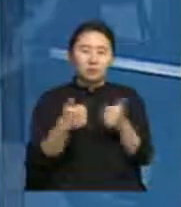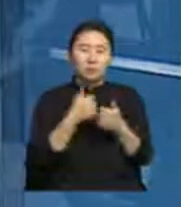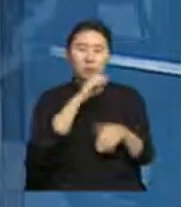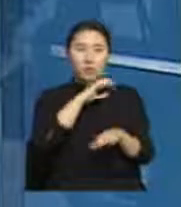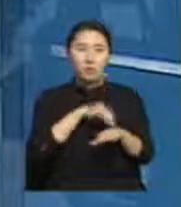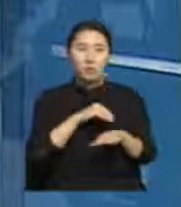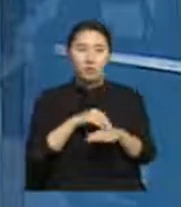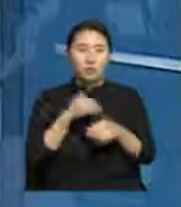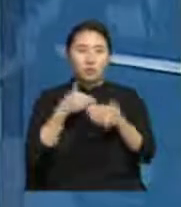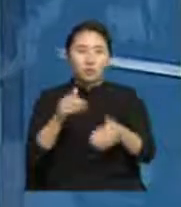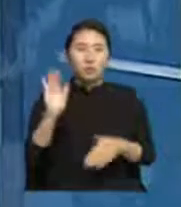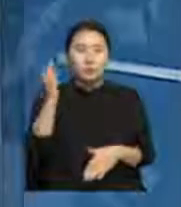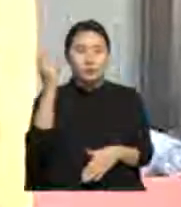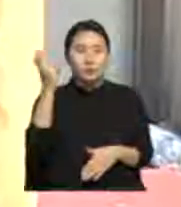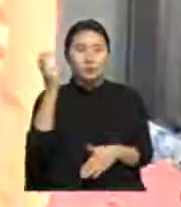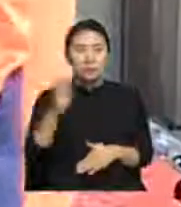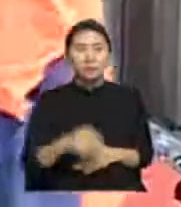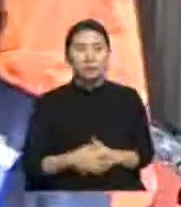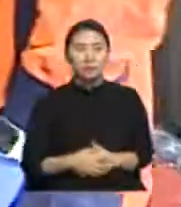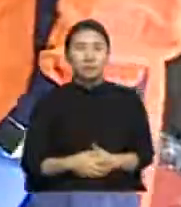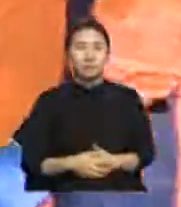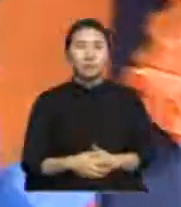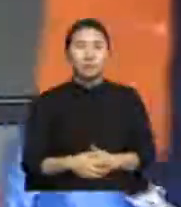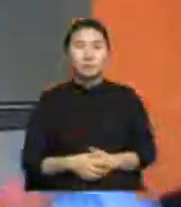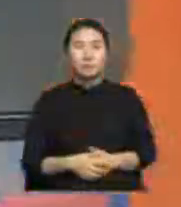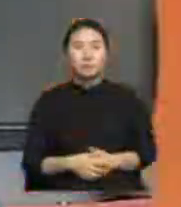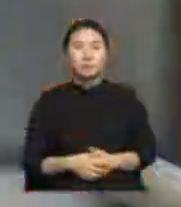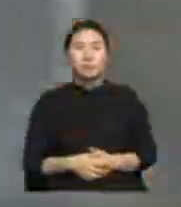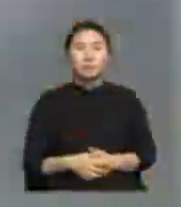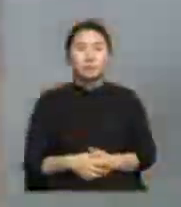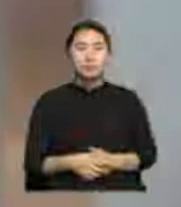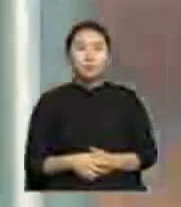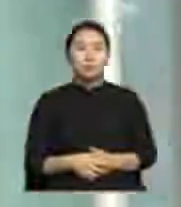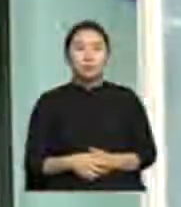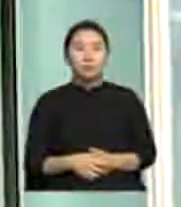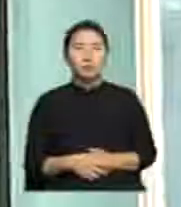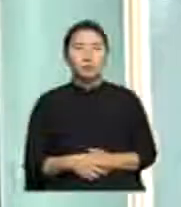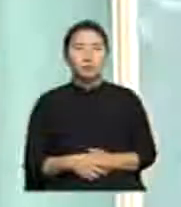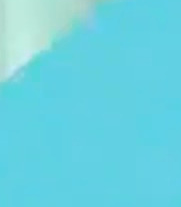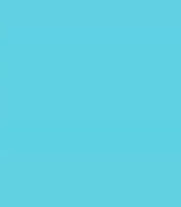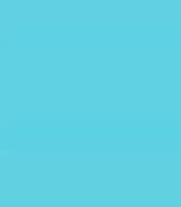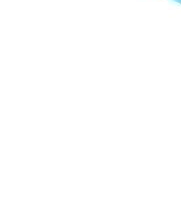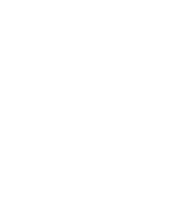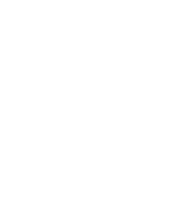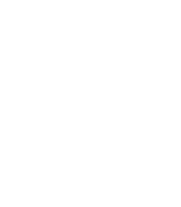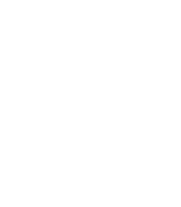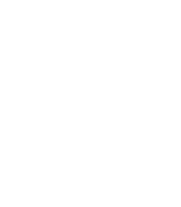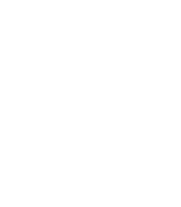훈련이 진행될 예정입니다. 딜라이브 서울경기 케이블 TV 이혜진입니다.